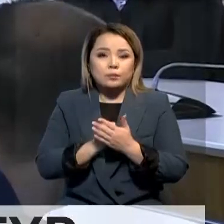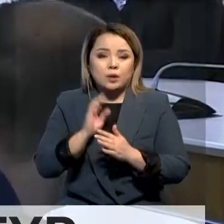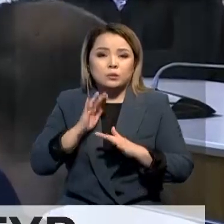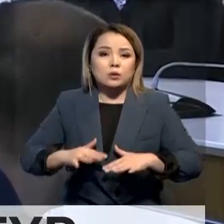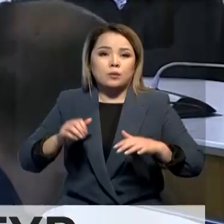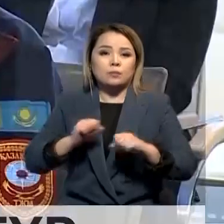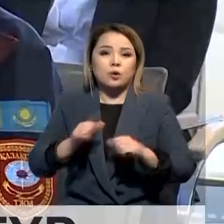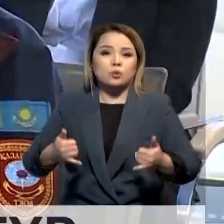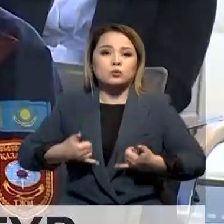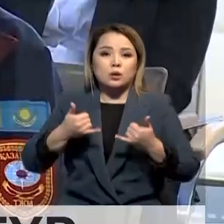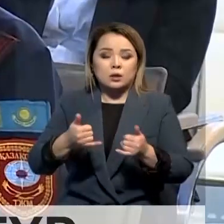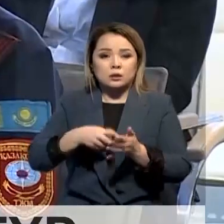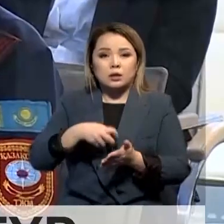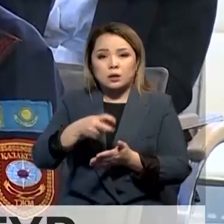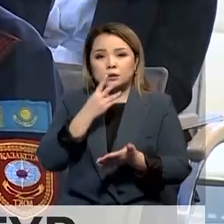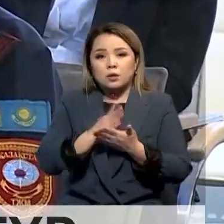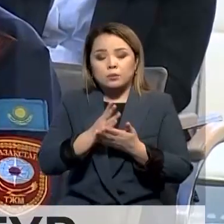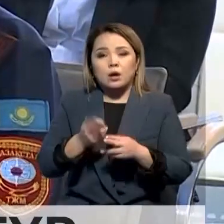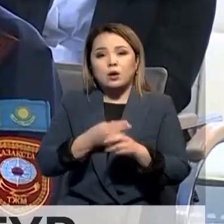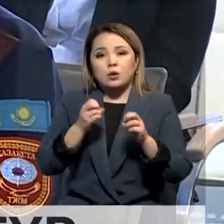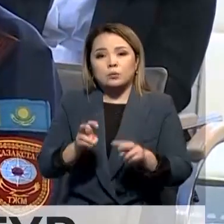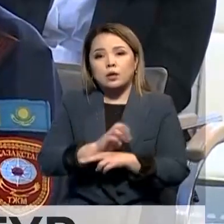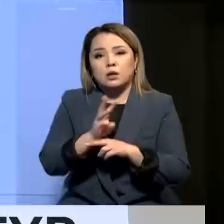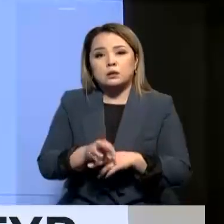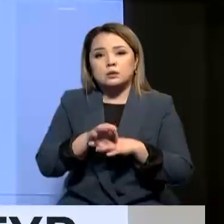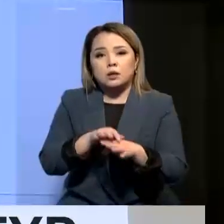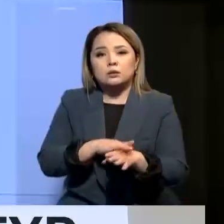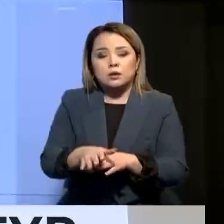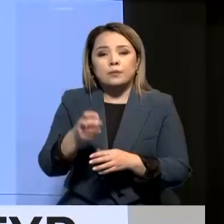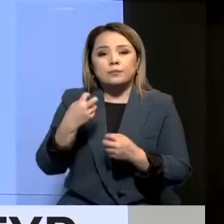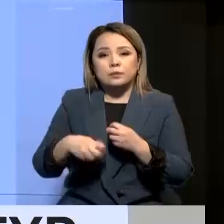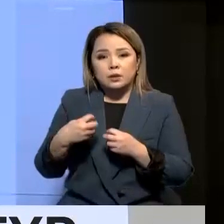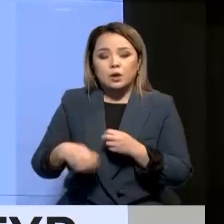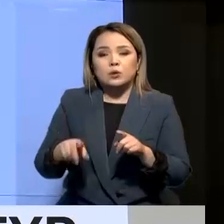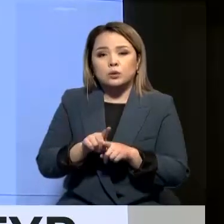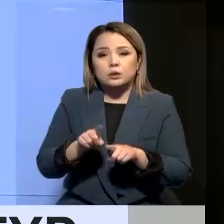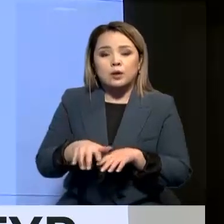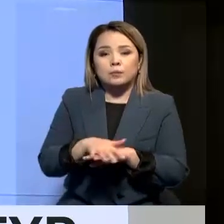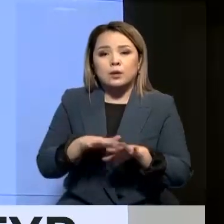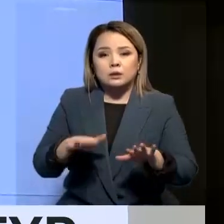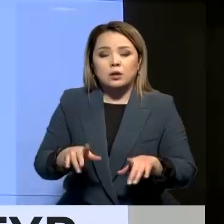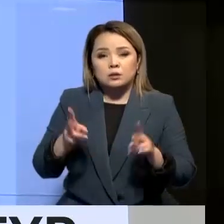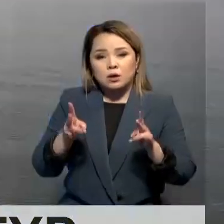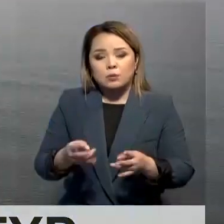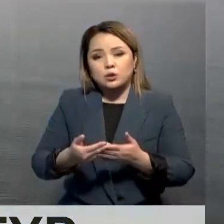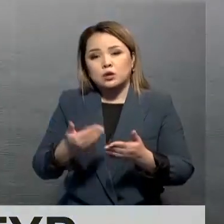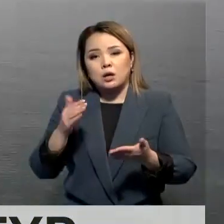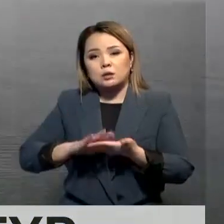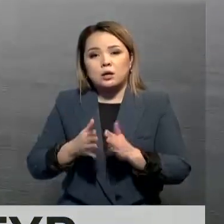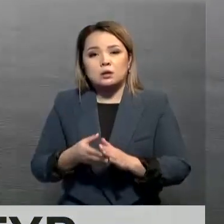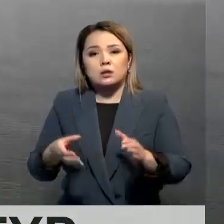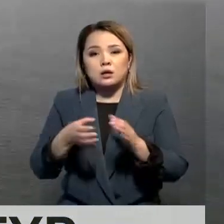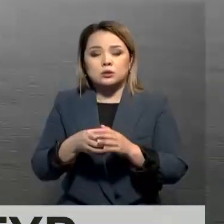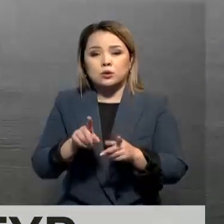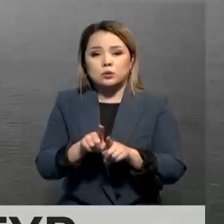бойынша ұсыныс хат жолдаған. Әрі қауіпсіздікті қамтамасыз ету мен апаттық жағдайдың алдын алу үшін үкімет деңгейінде штаб құру